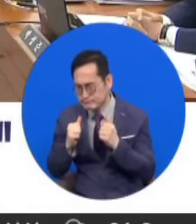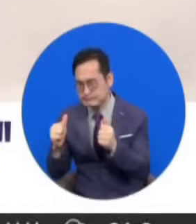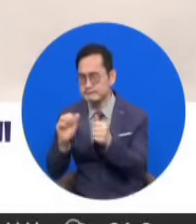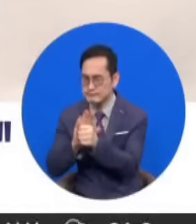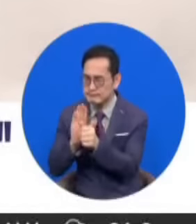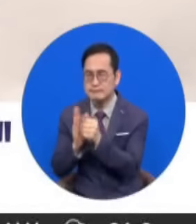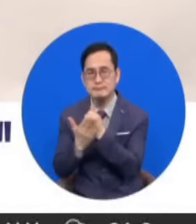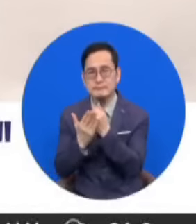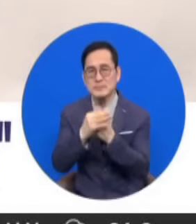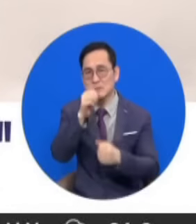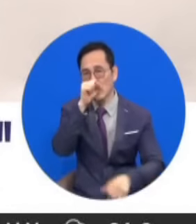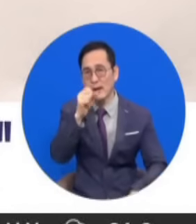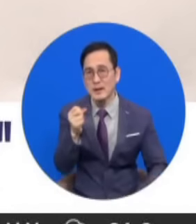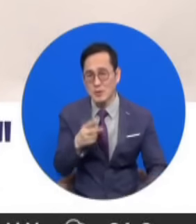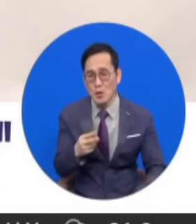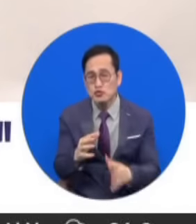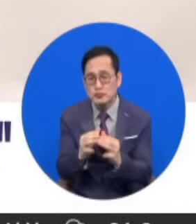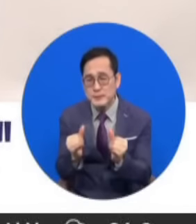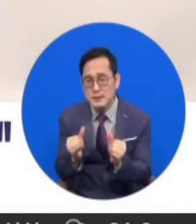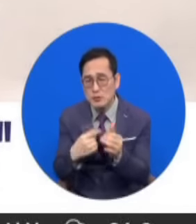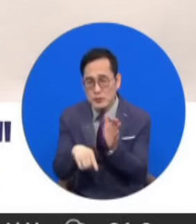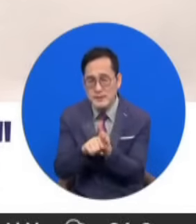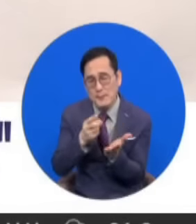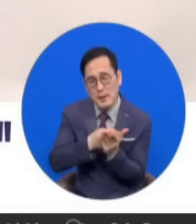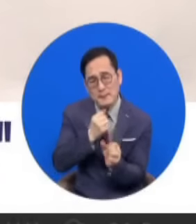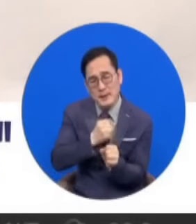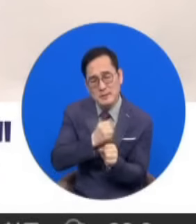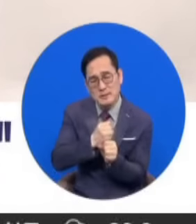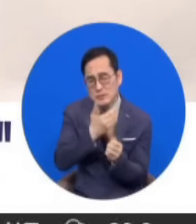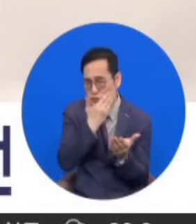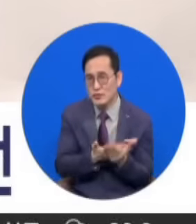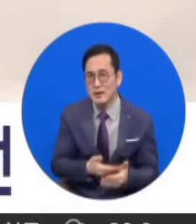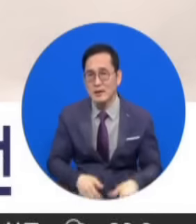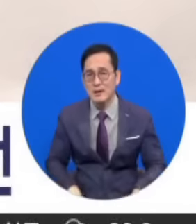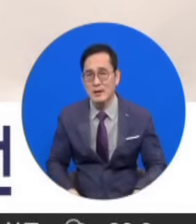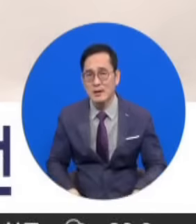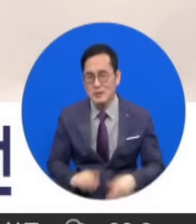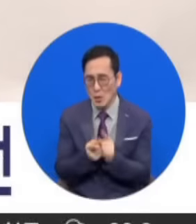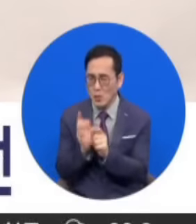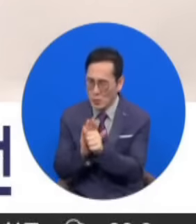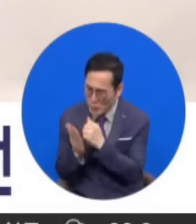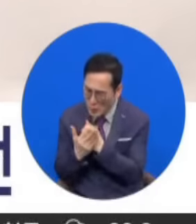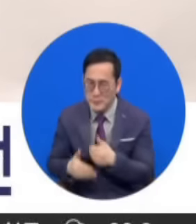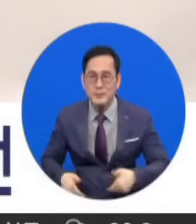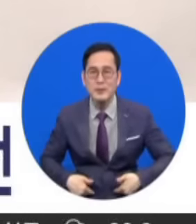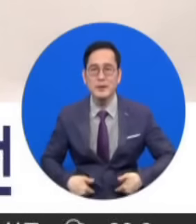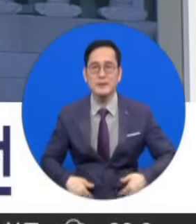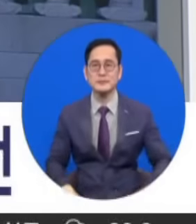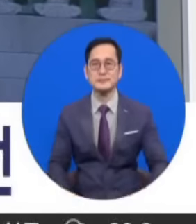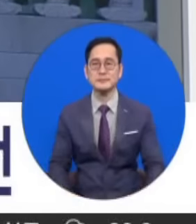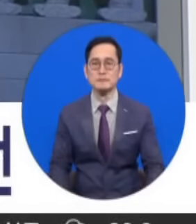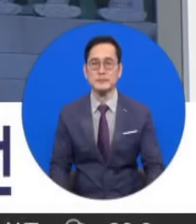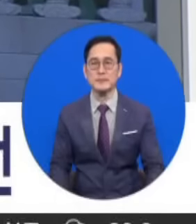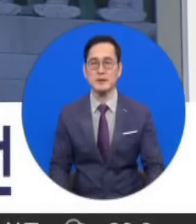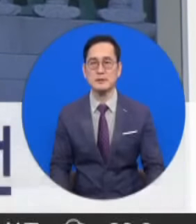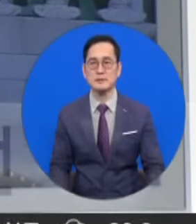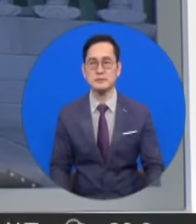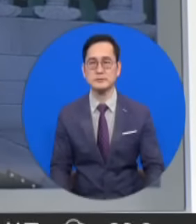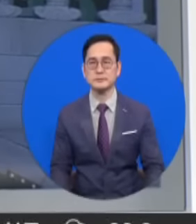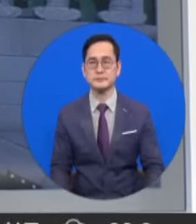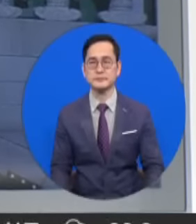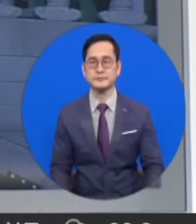대해서 법안을 만드는 게 제일 중요한 거 아닙니까? 알겠습니다. 그러면 서로 협치해야죠. 네. 민주당의 아버지와 입 닫아라라는 얘기까지 오고 갔던